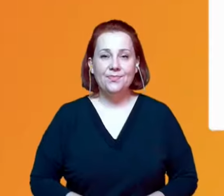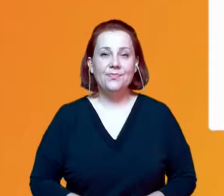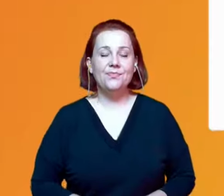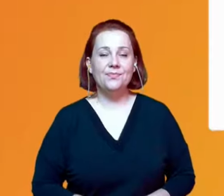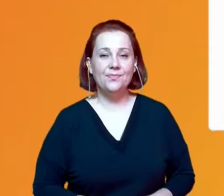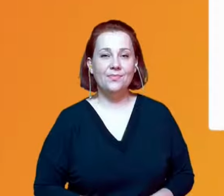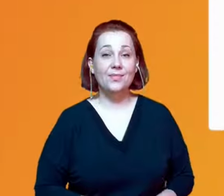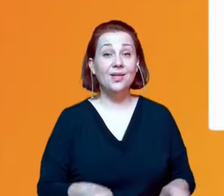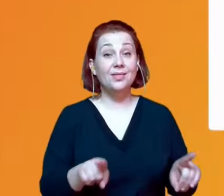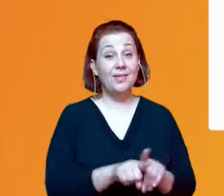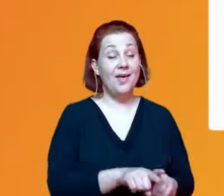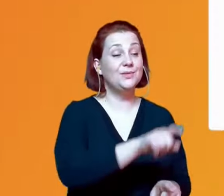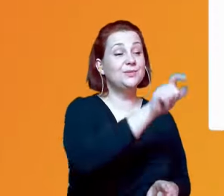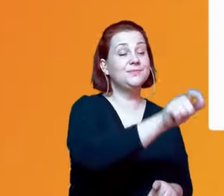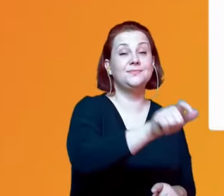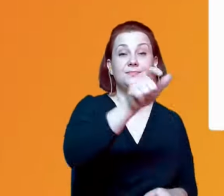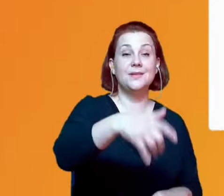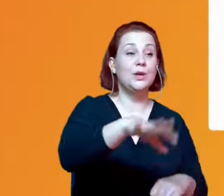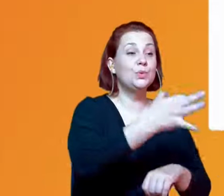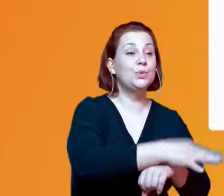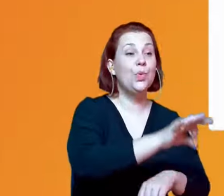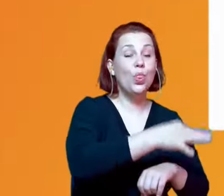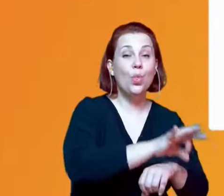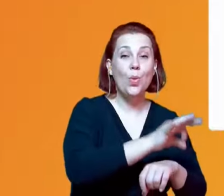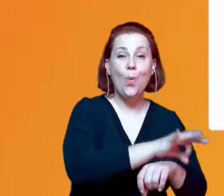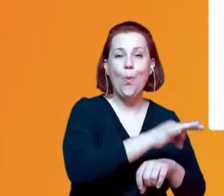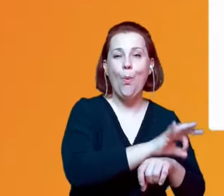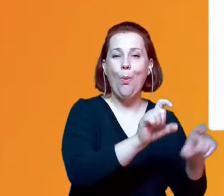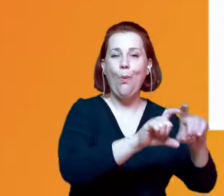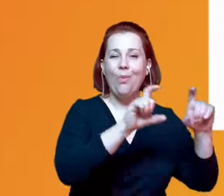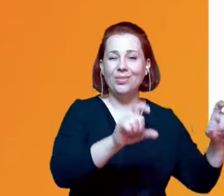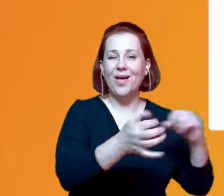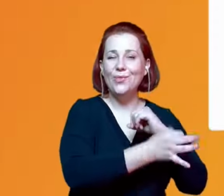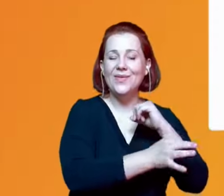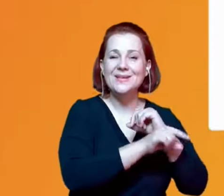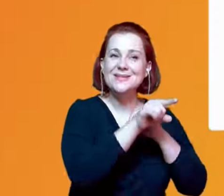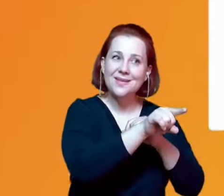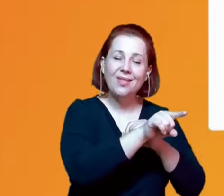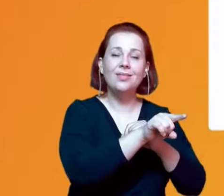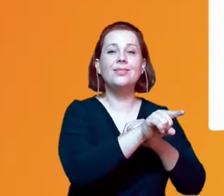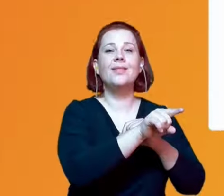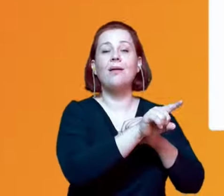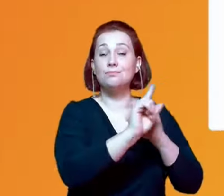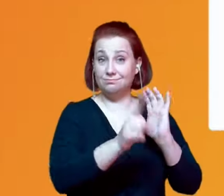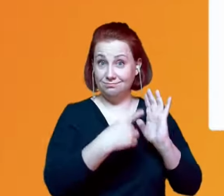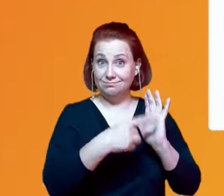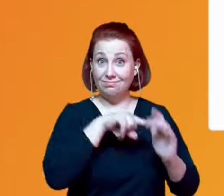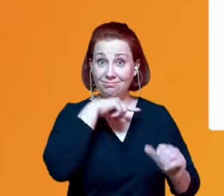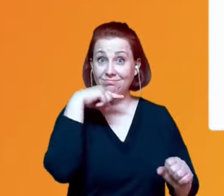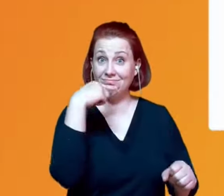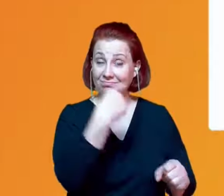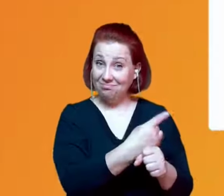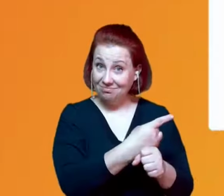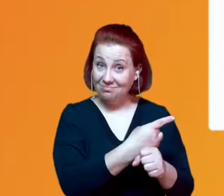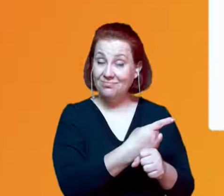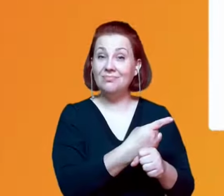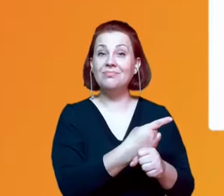Również studenci uniwersyteccy często decydują się na przeprowadzenie